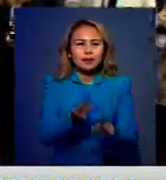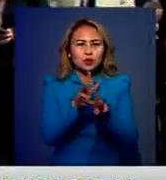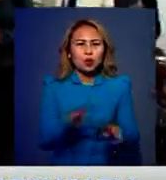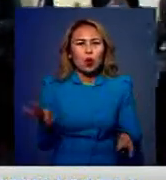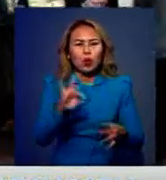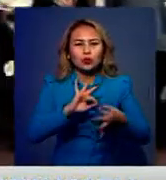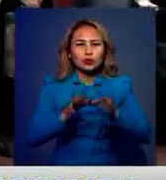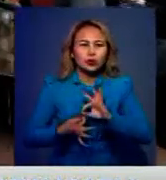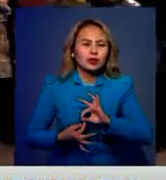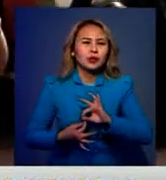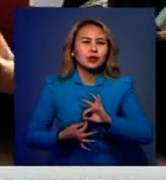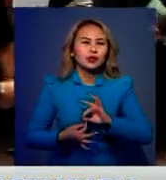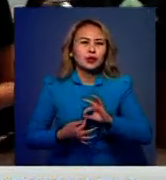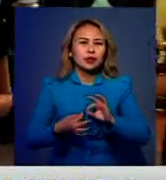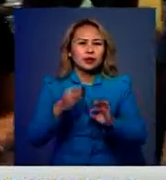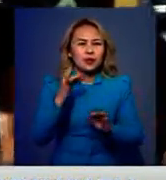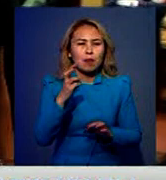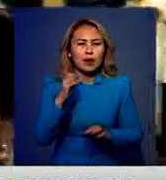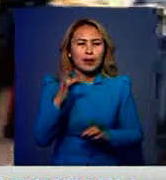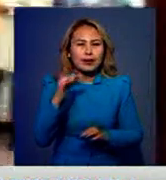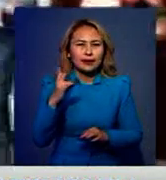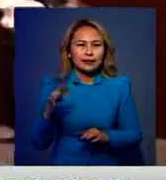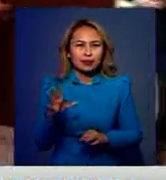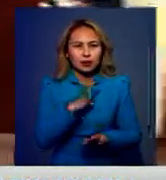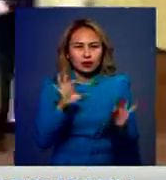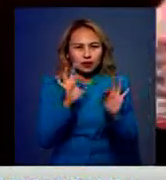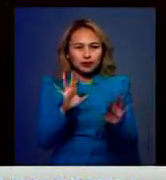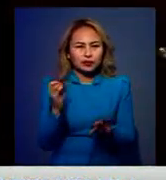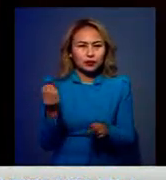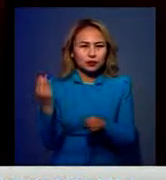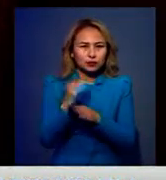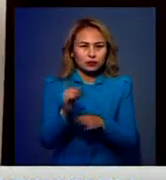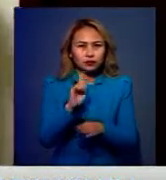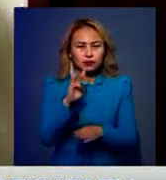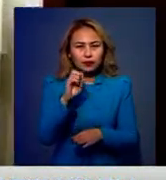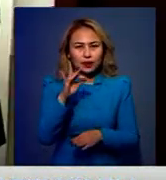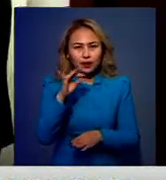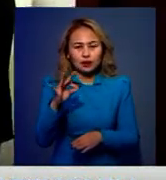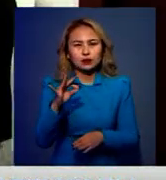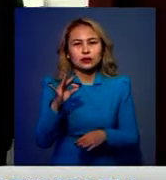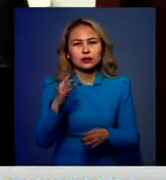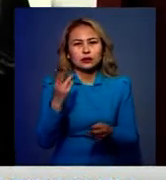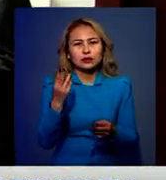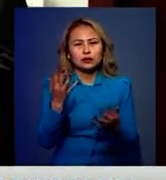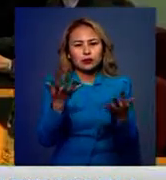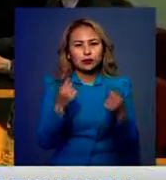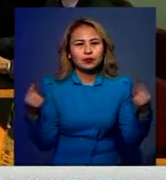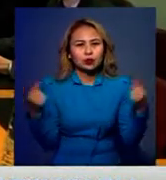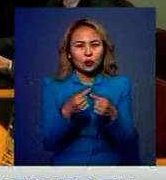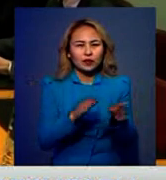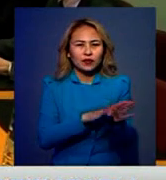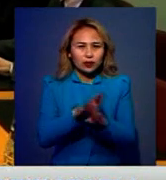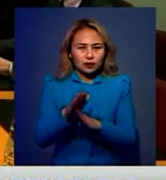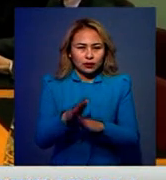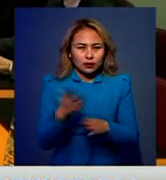істер жөніндегі жоғарғы өкілі Федерика Могерини хабарлады. Сонымен қатар Могерини Тегеран барлық шарттарды орындап